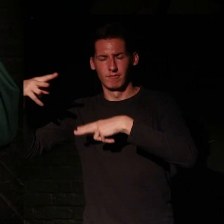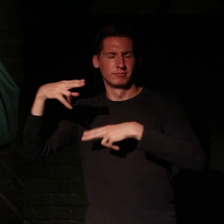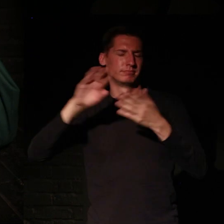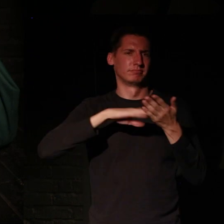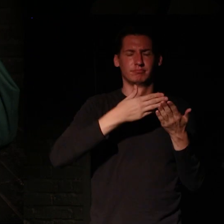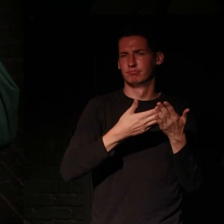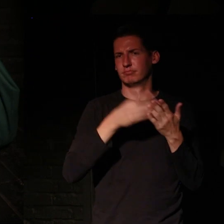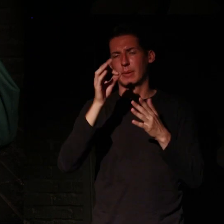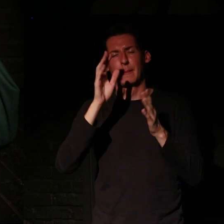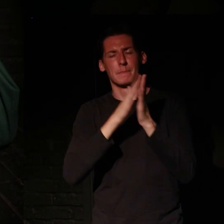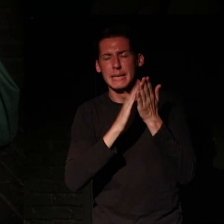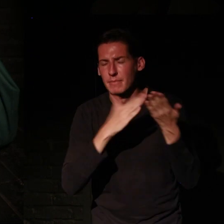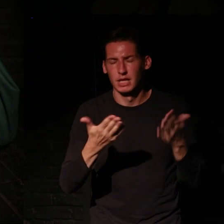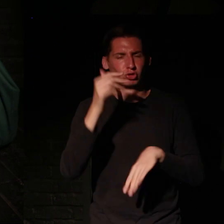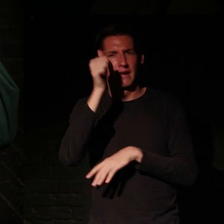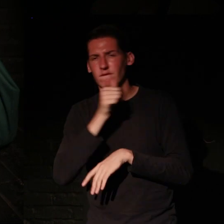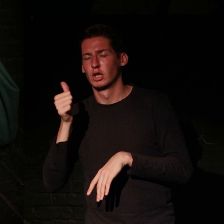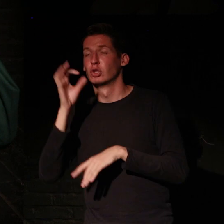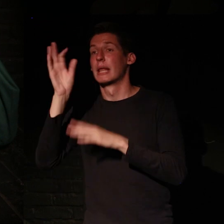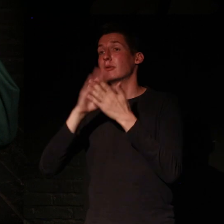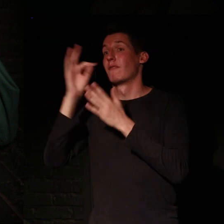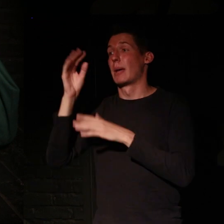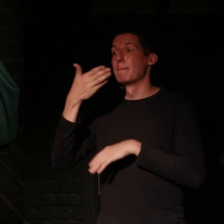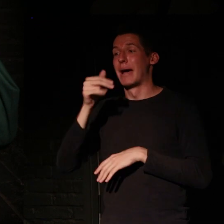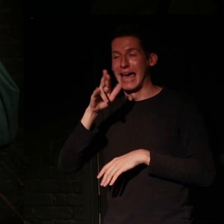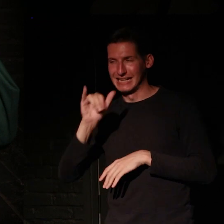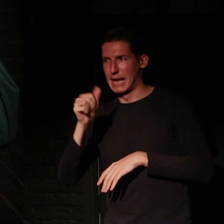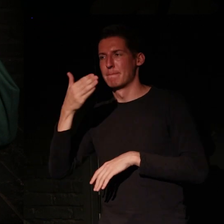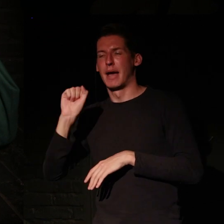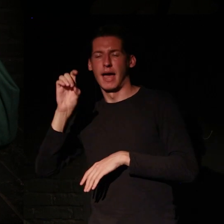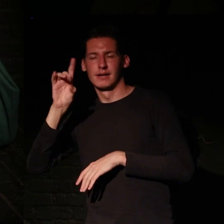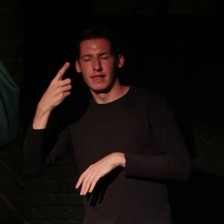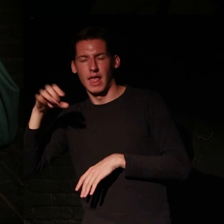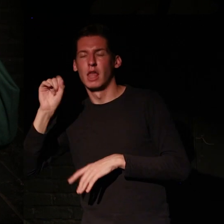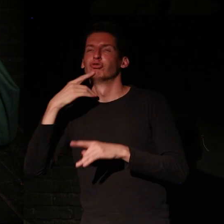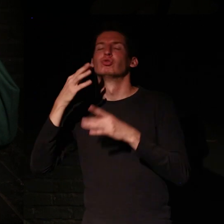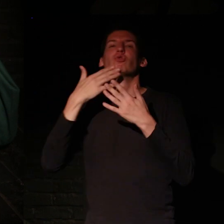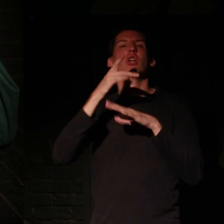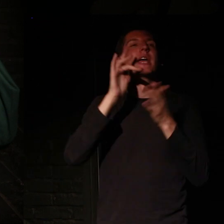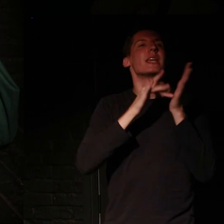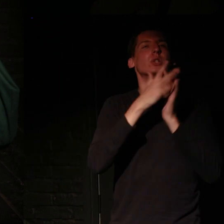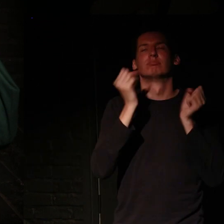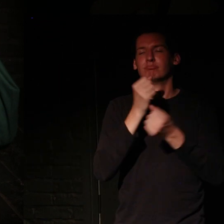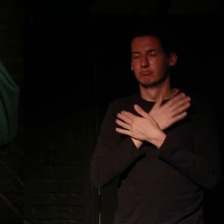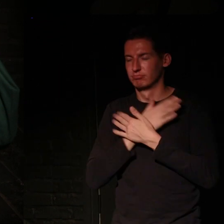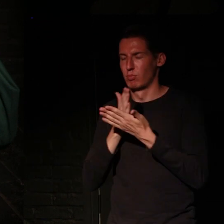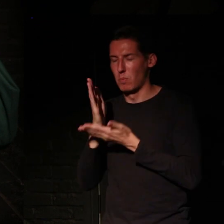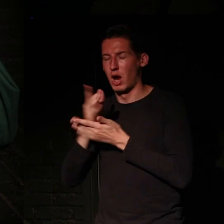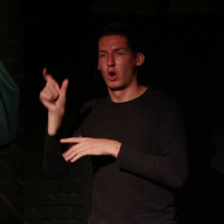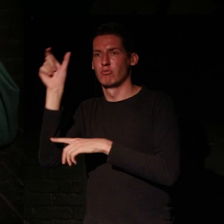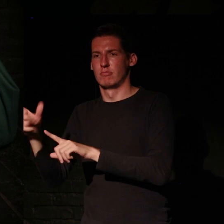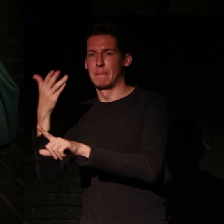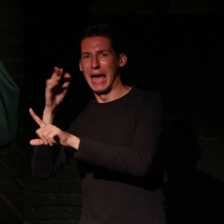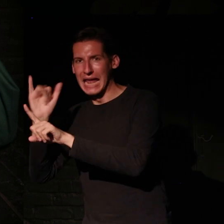Ewangelii Marii Magdaleny, które mówią o tym, że Jezus miłował Marię bardziej niż innych